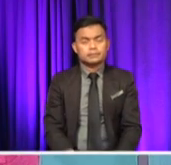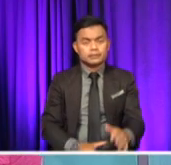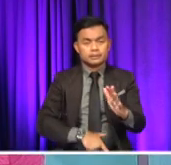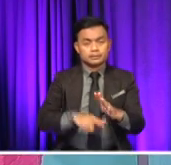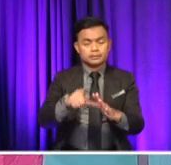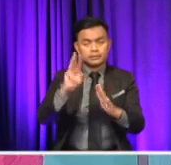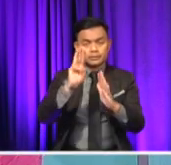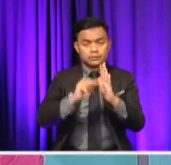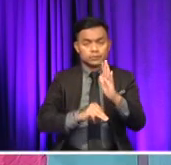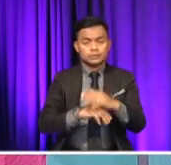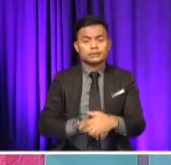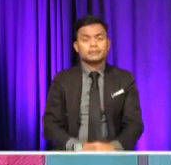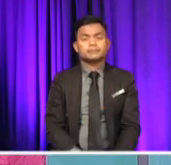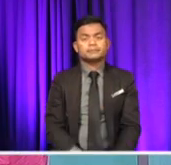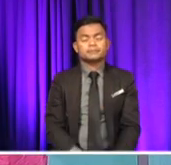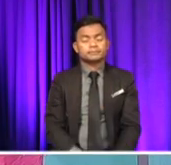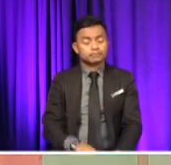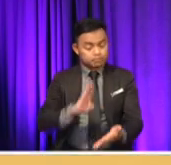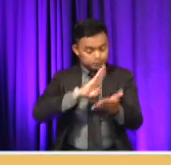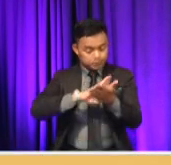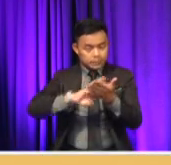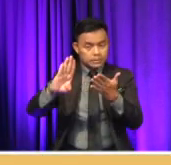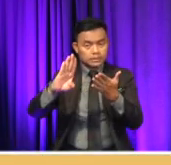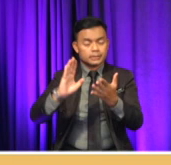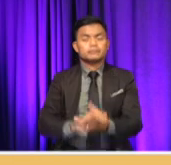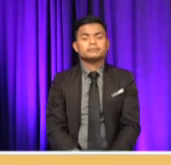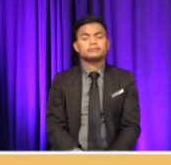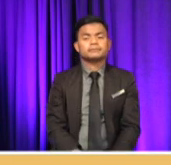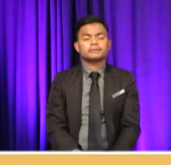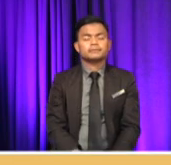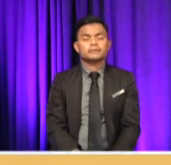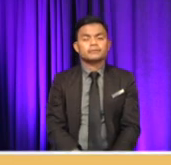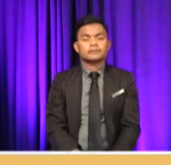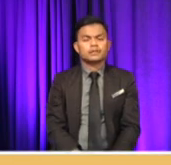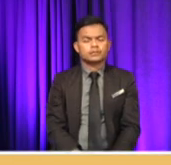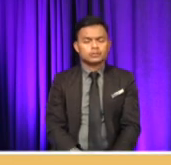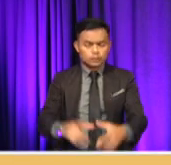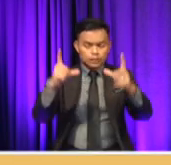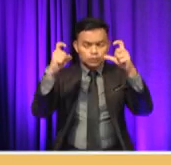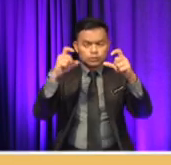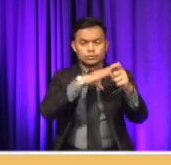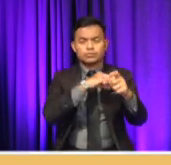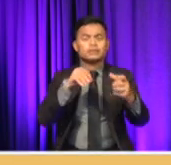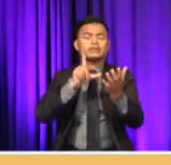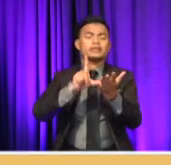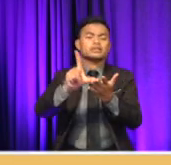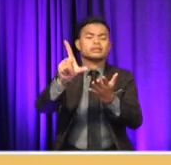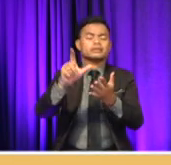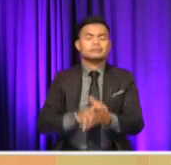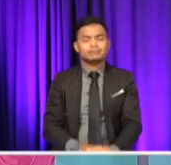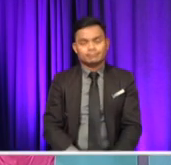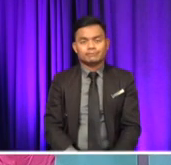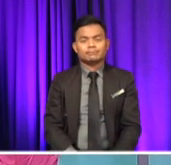4 jadi lebih bersih pergerakan di pantas dan lancar oke